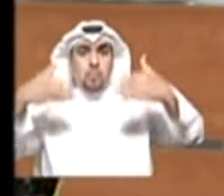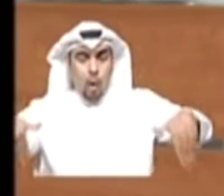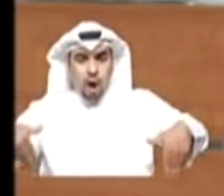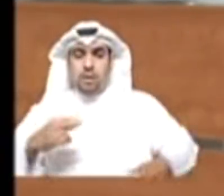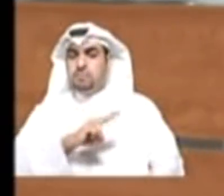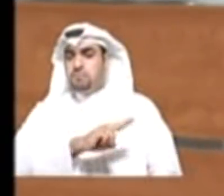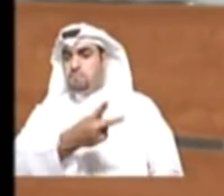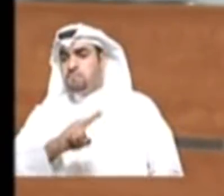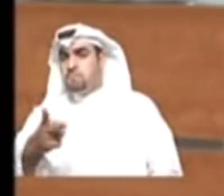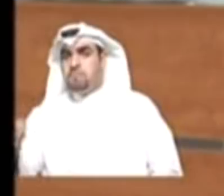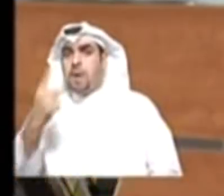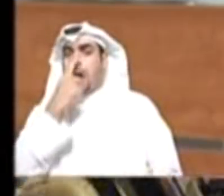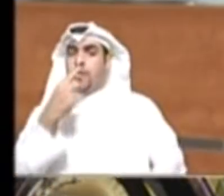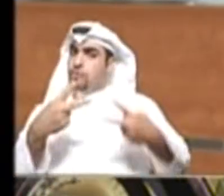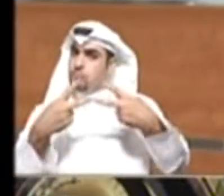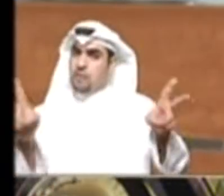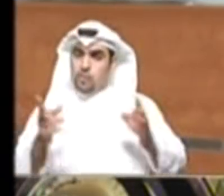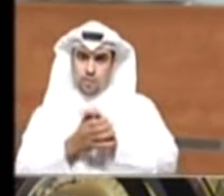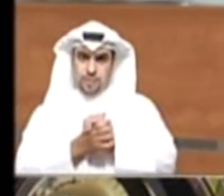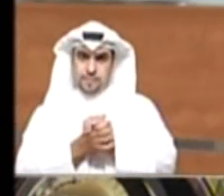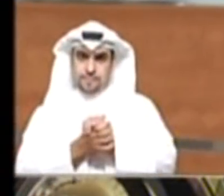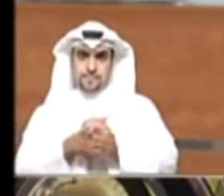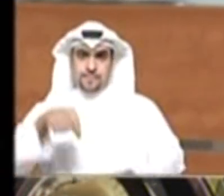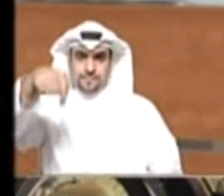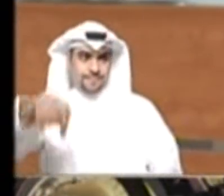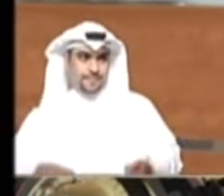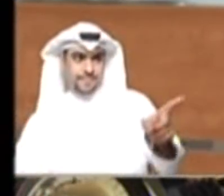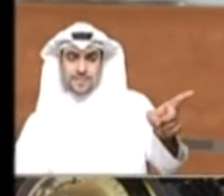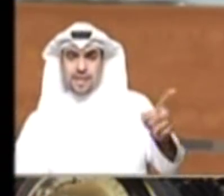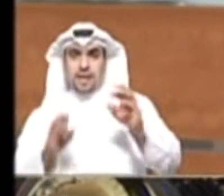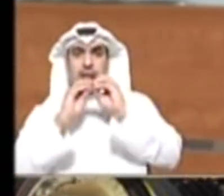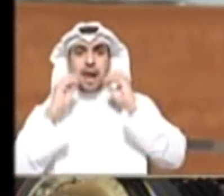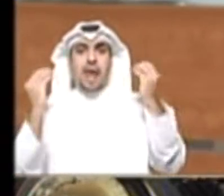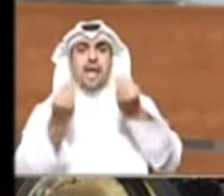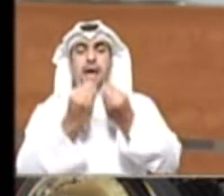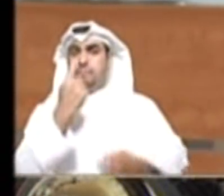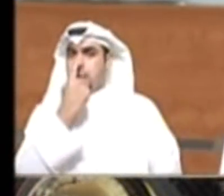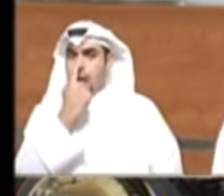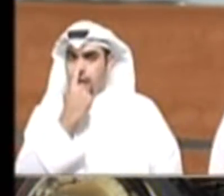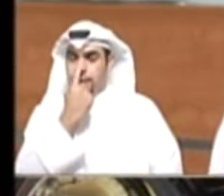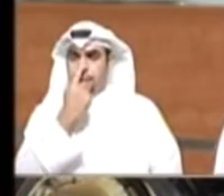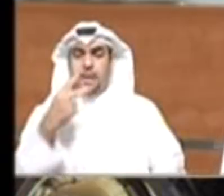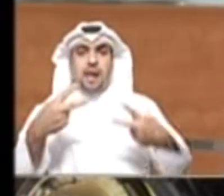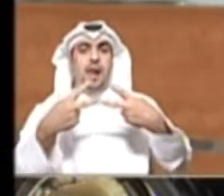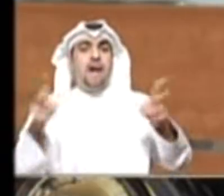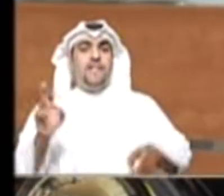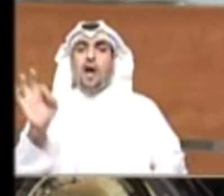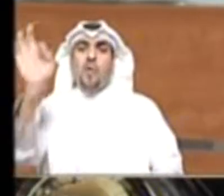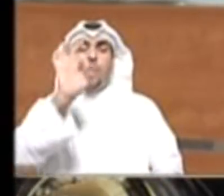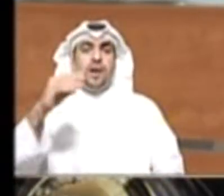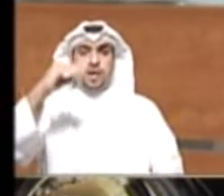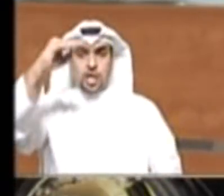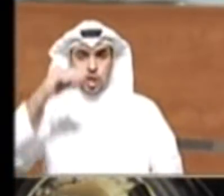لافتتاحنا بصالة استقبال المراجعين منطقة الصباحية، جاء من حرص الهيئة على توفير أفضل الخدمات للأشخاص ذوي الإعاقة